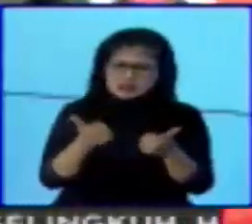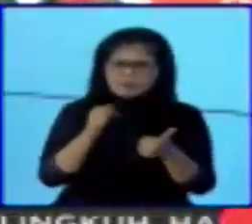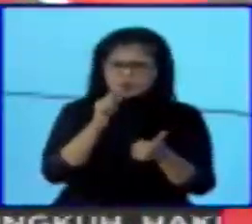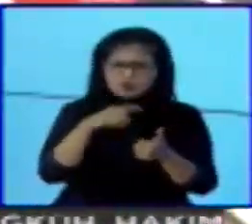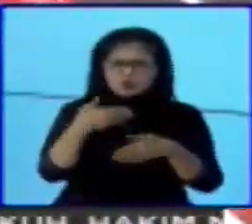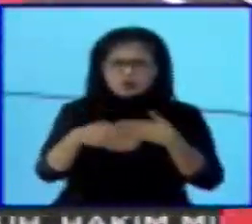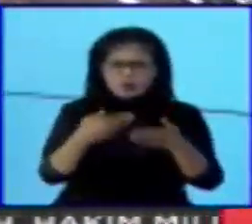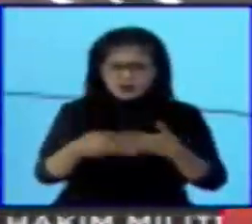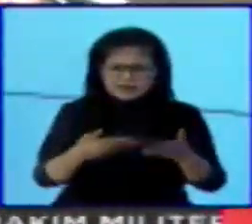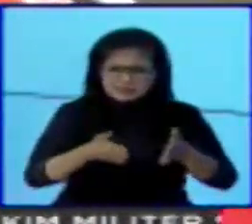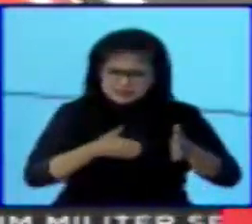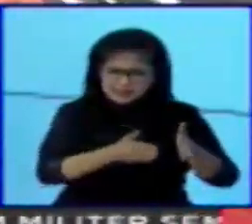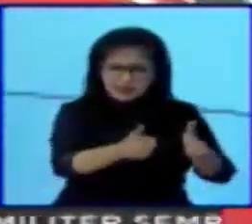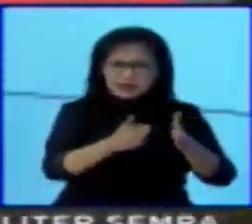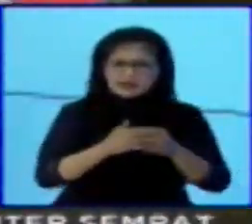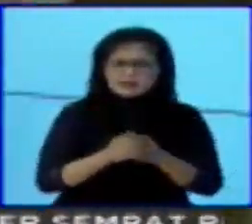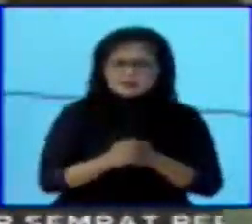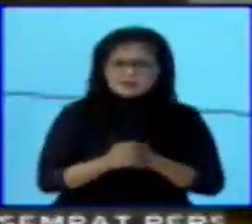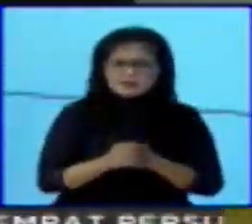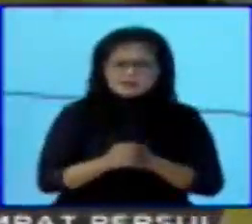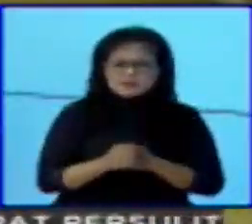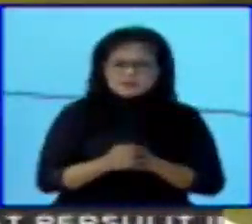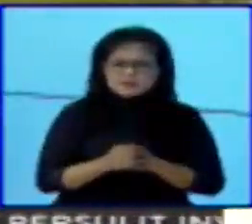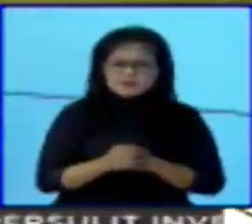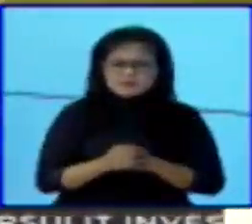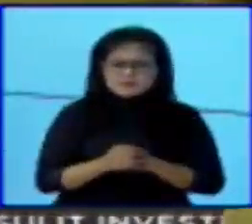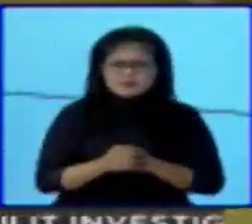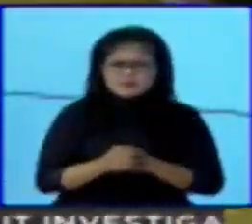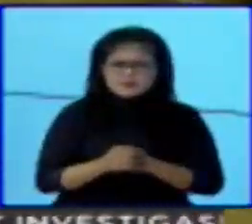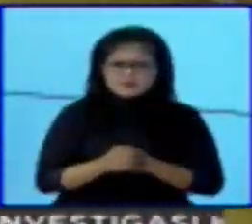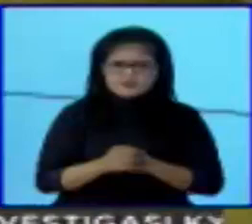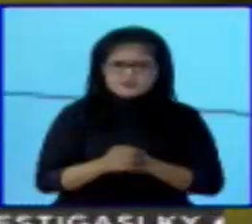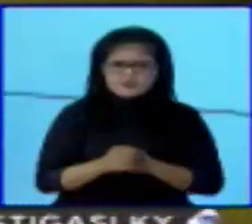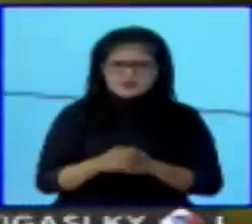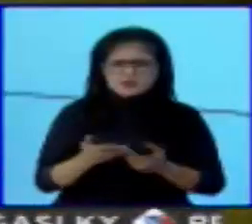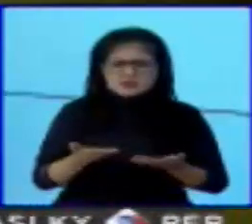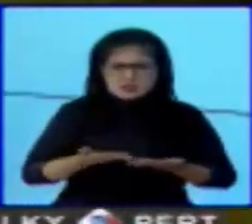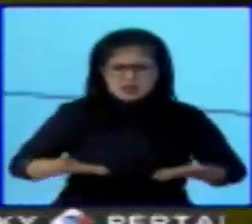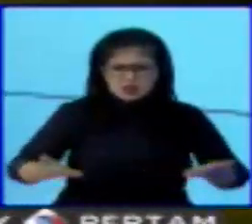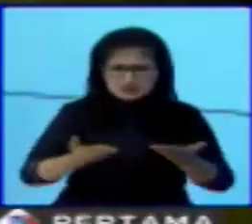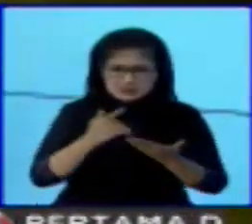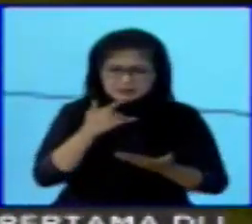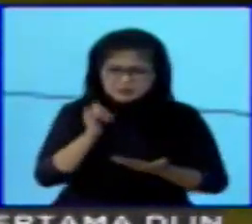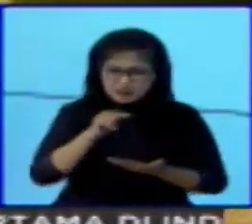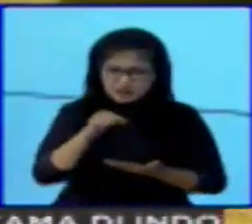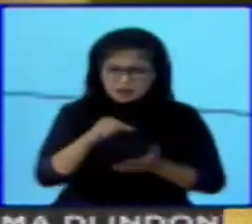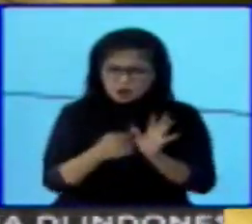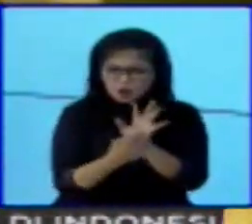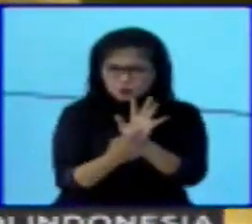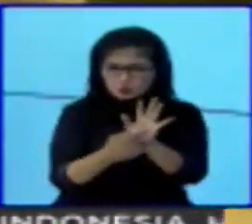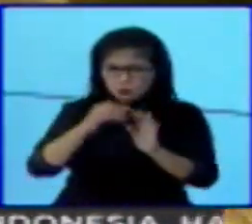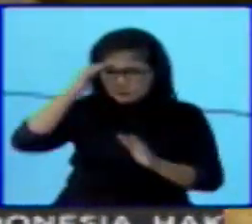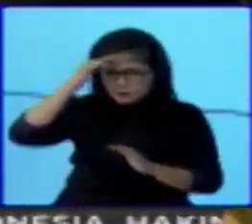dioperasikan. Dan dapat dilihat, dengan kondisi yang seperti ini menunjukkan bahwa bus ini